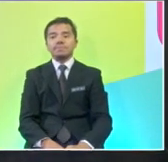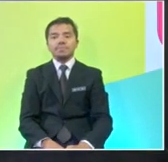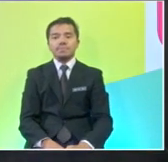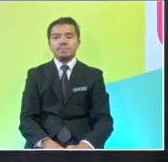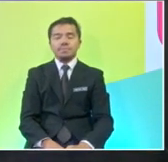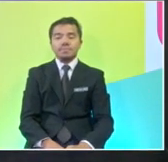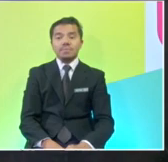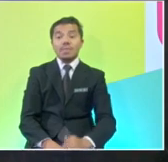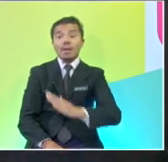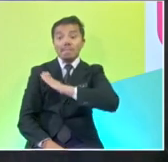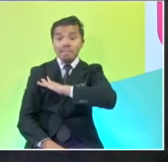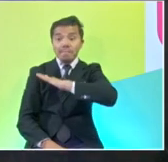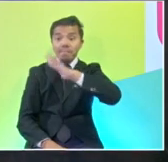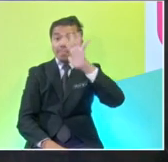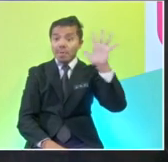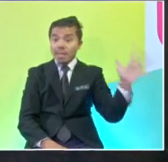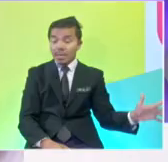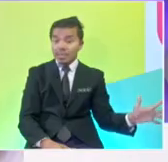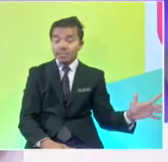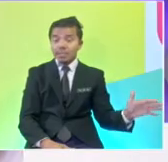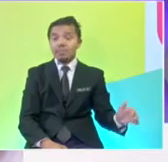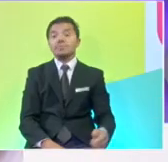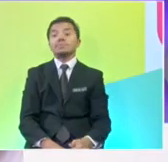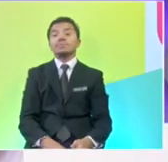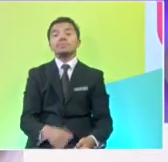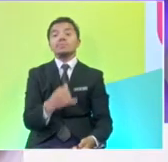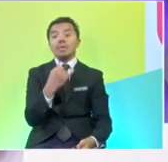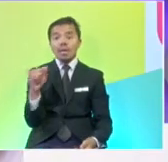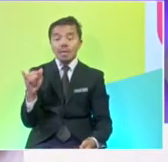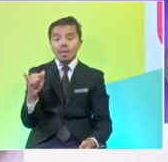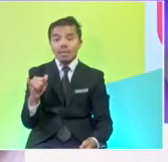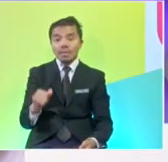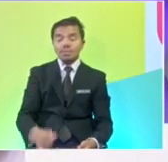pelangi ini adalah fenomena alam semesta